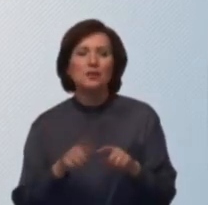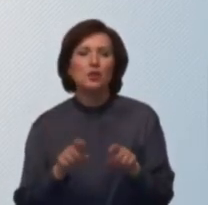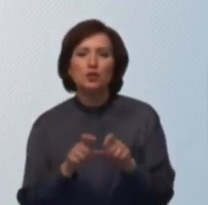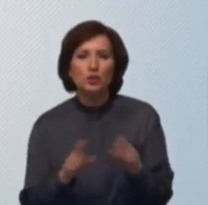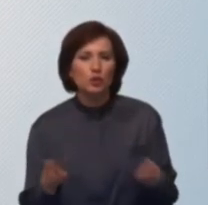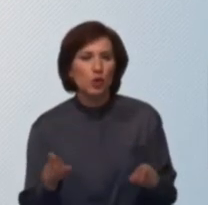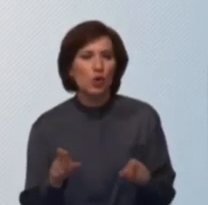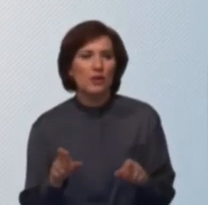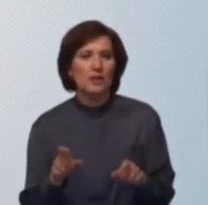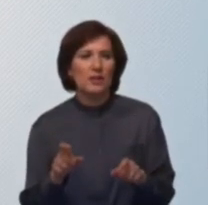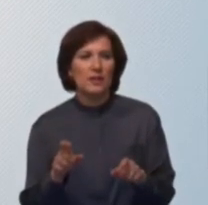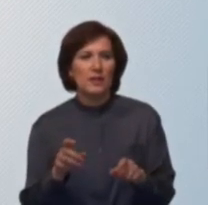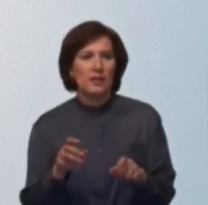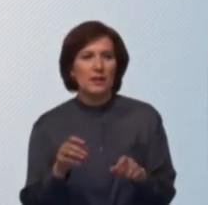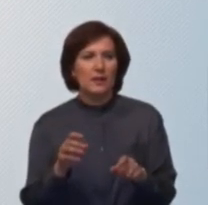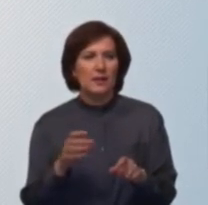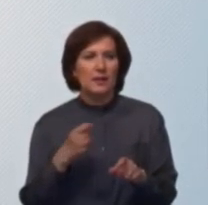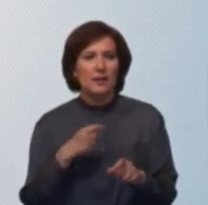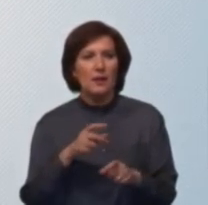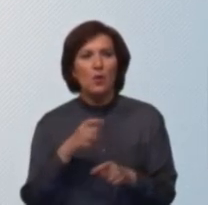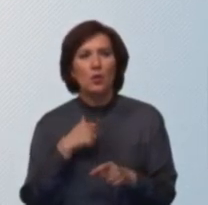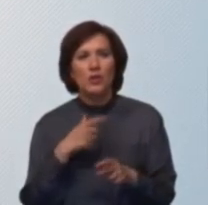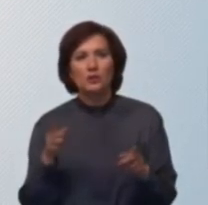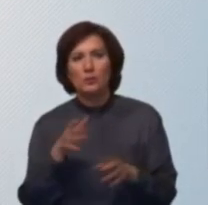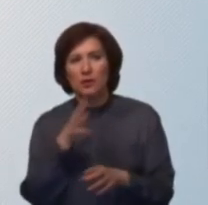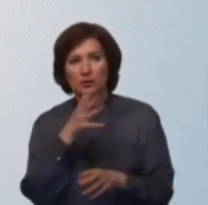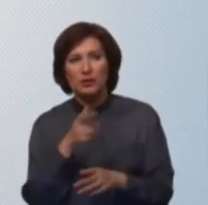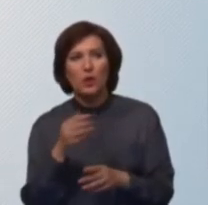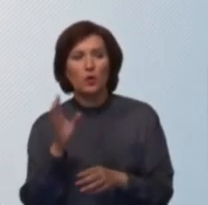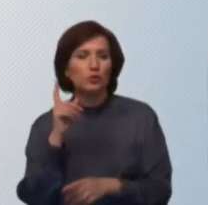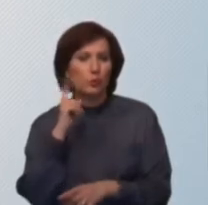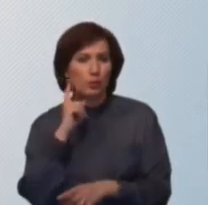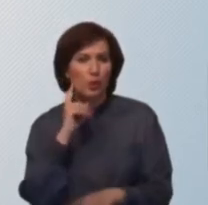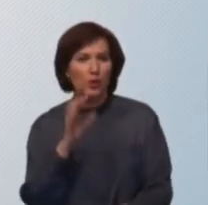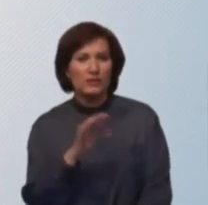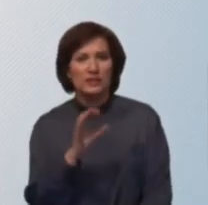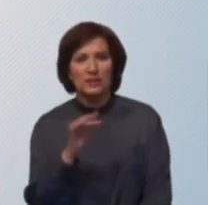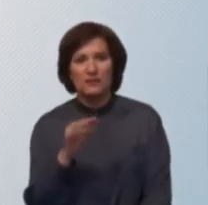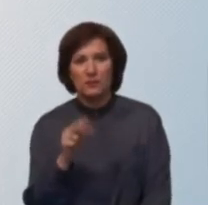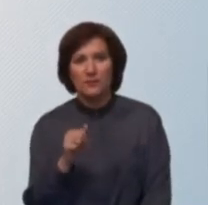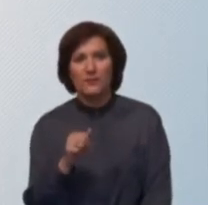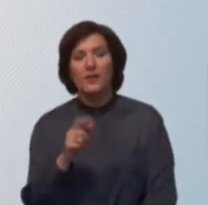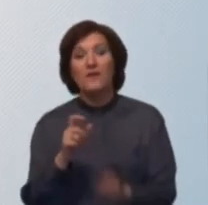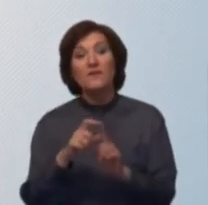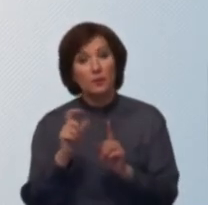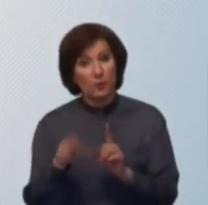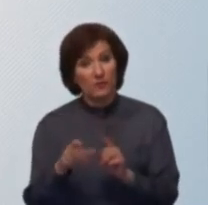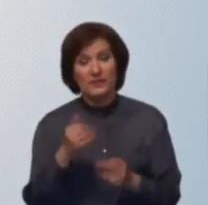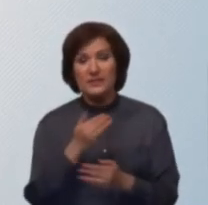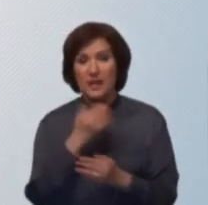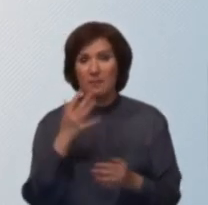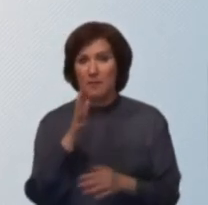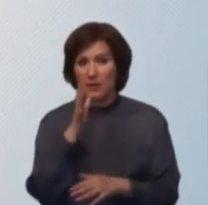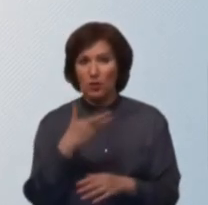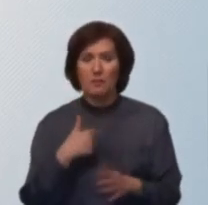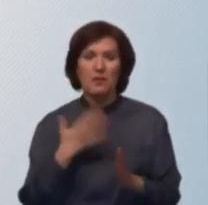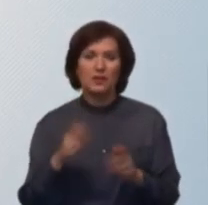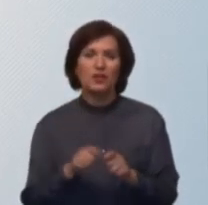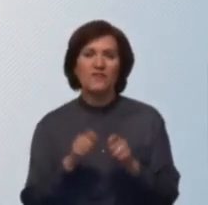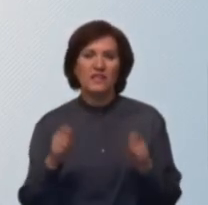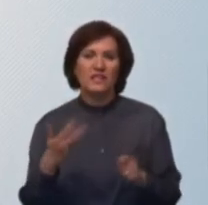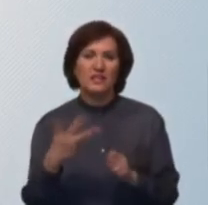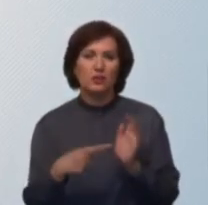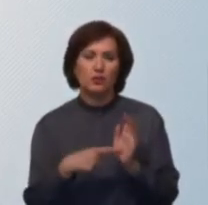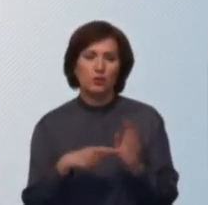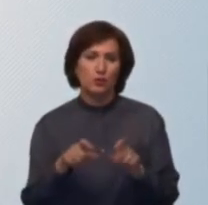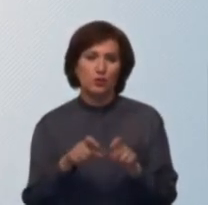не відповідає вимогам освіти? Максе, я перепрошую, нас обмаль часу. Я хочу почути Олександра Сенкевича. Відповідаю. За останні 5 років ми лише відкрили